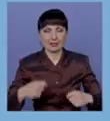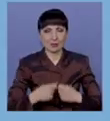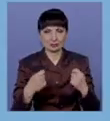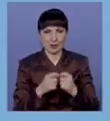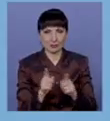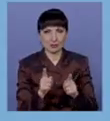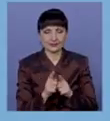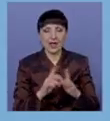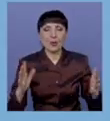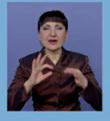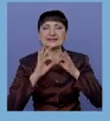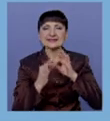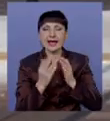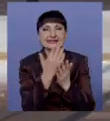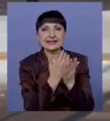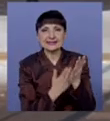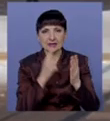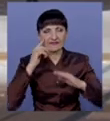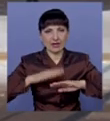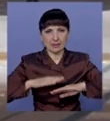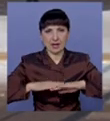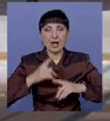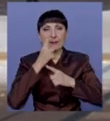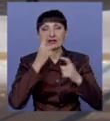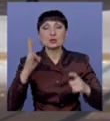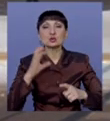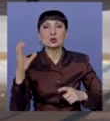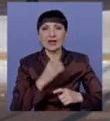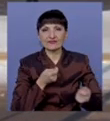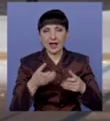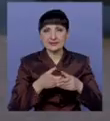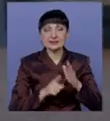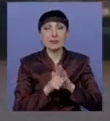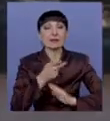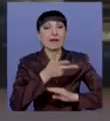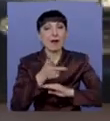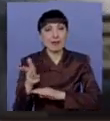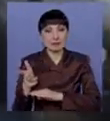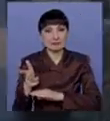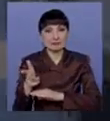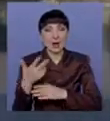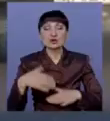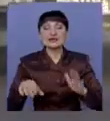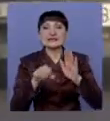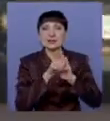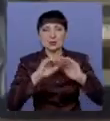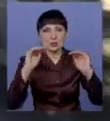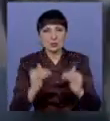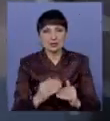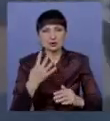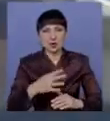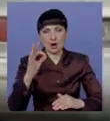Более детальную статистику озвучили в акимате. По данным столичных властей, с момента появления камер тотального контроля смертность снизилась на более